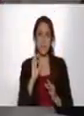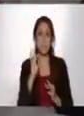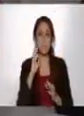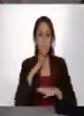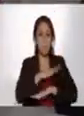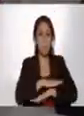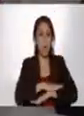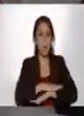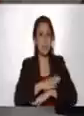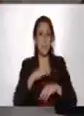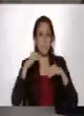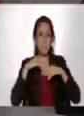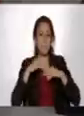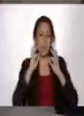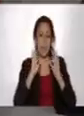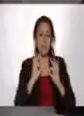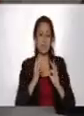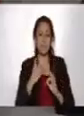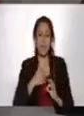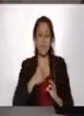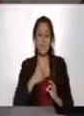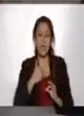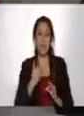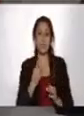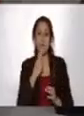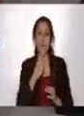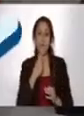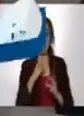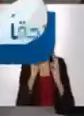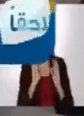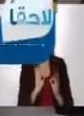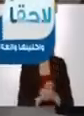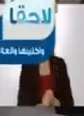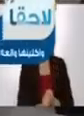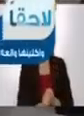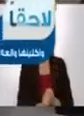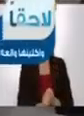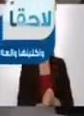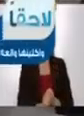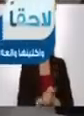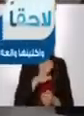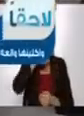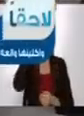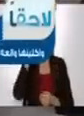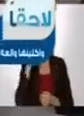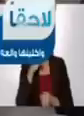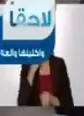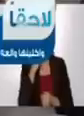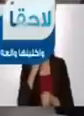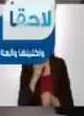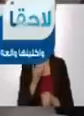القيم والنبل والإنسانية والإحساس والخير اللي يبدو أن البعض افتقدهم وانعدم عند البعض